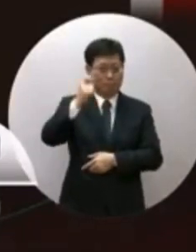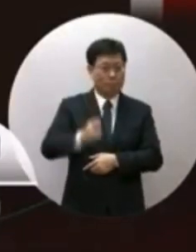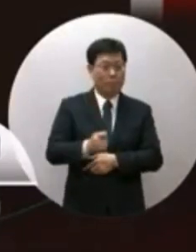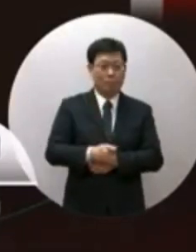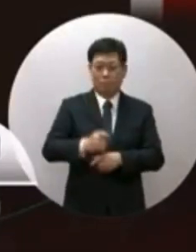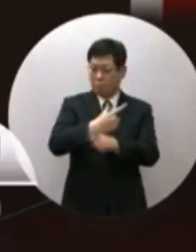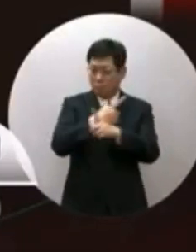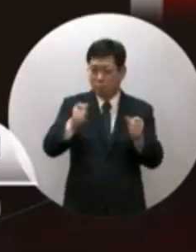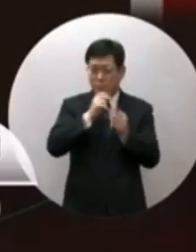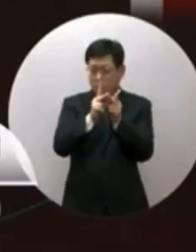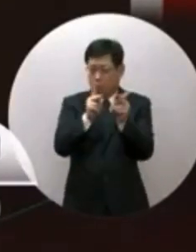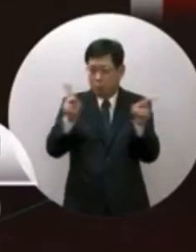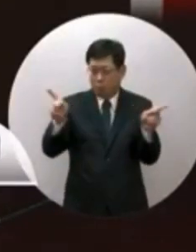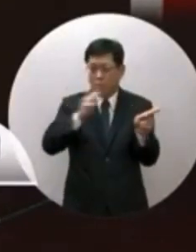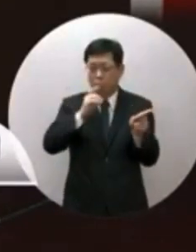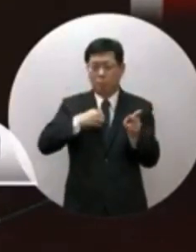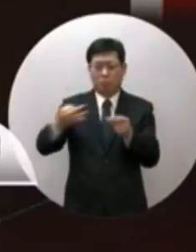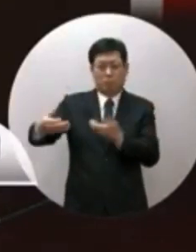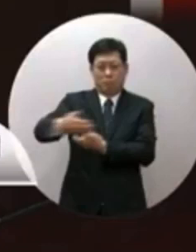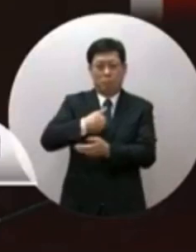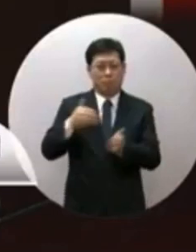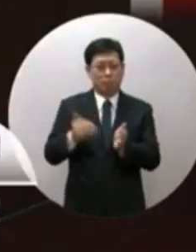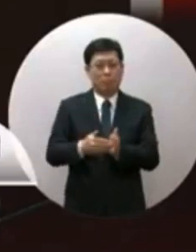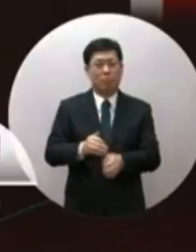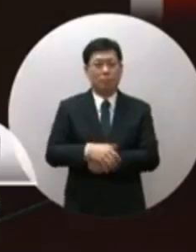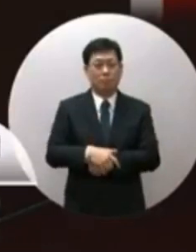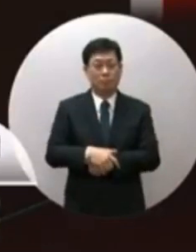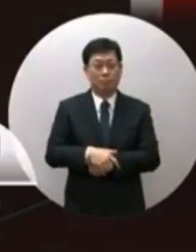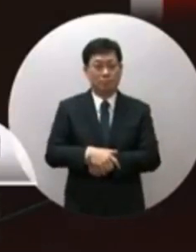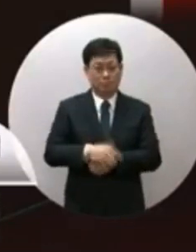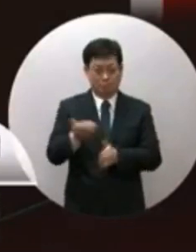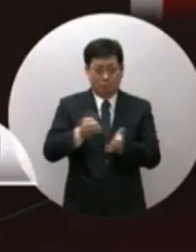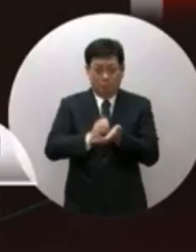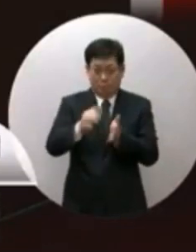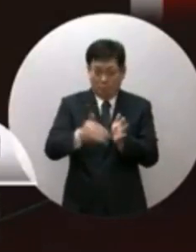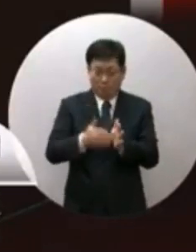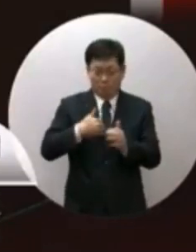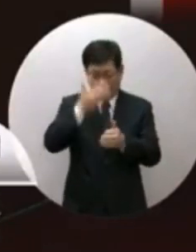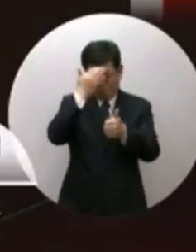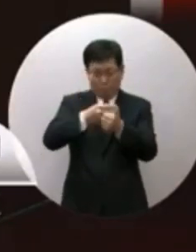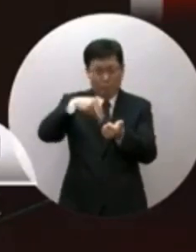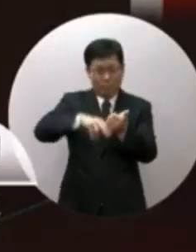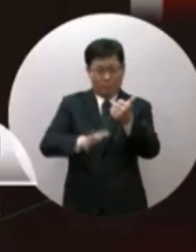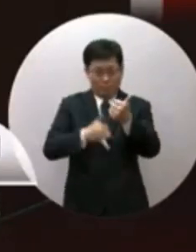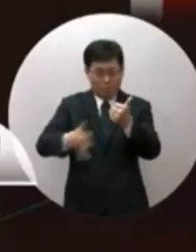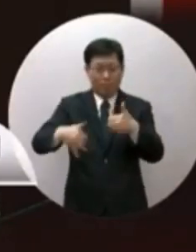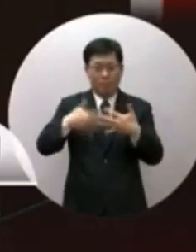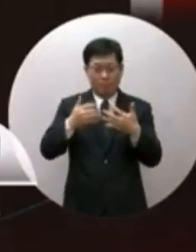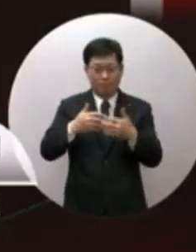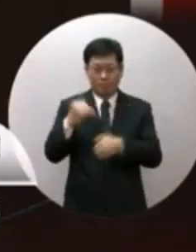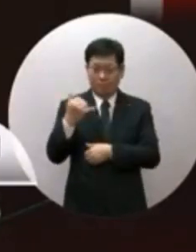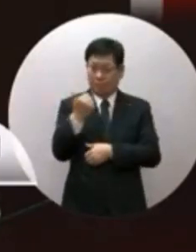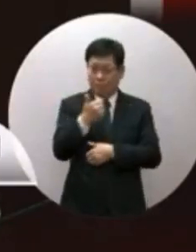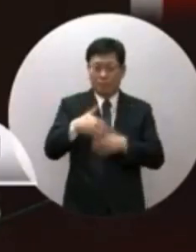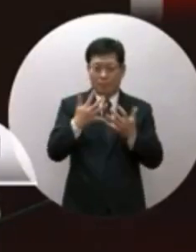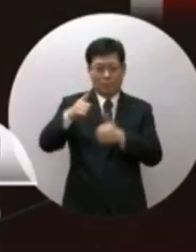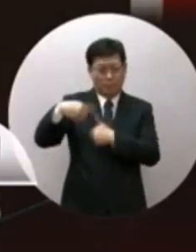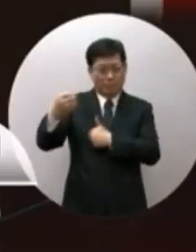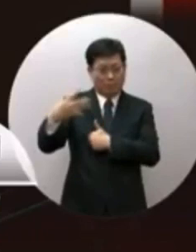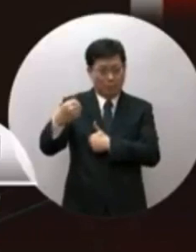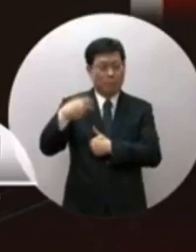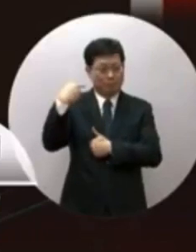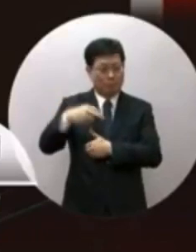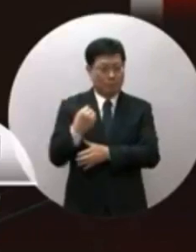1500亿元，全数以举借债务支应。以上报告，敬请各位委员女士先生会议指教，